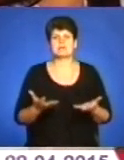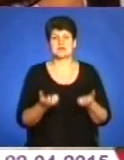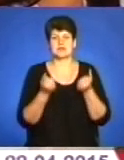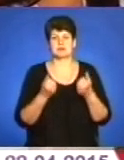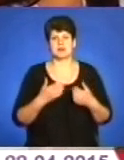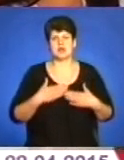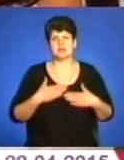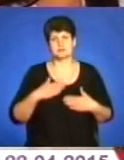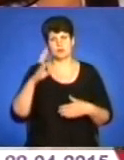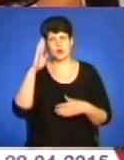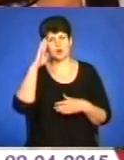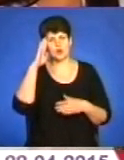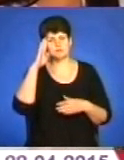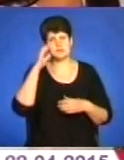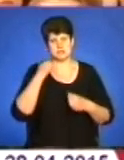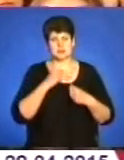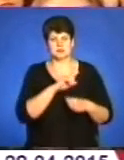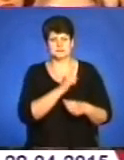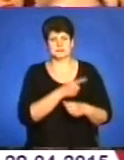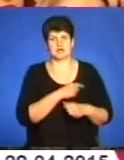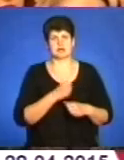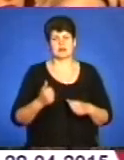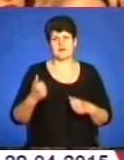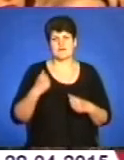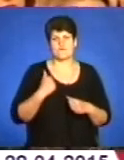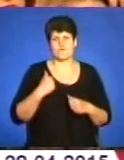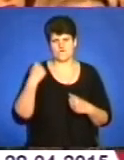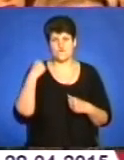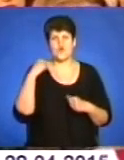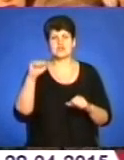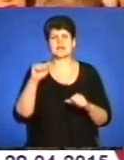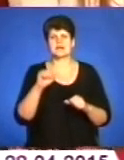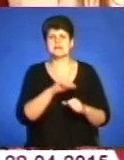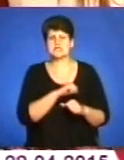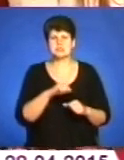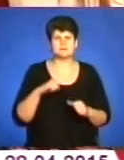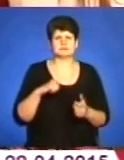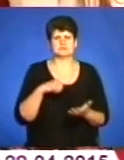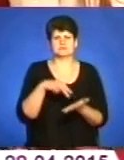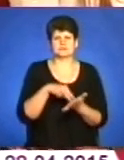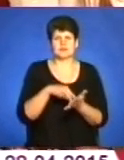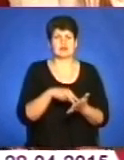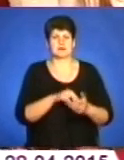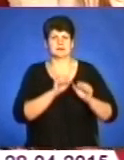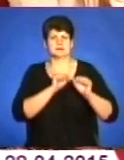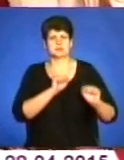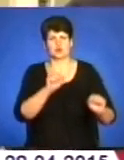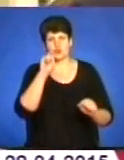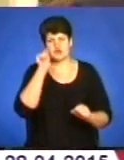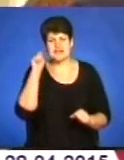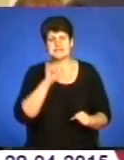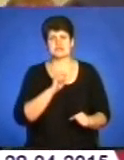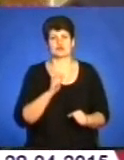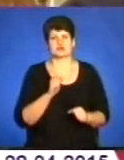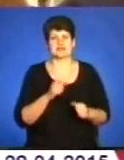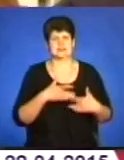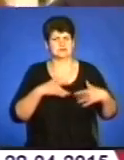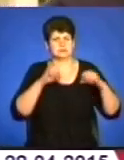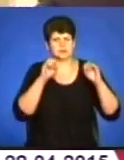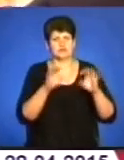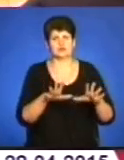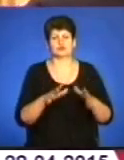відчайдушних хлопців, мужніх воїнів, доблесних героїв, які самовіддано стоять на варті української держави. Це є дуже важлива така